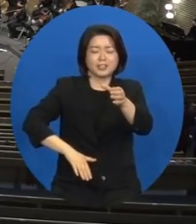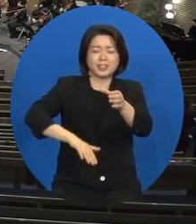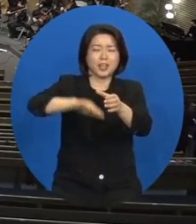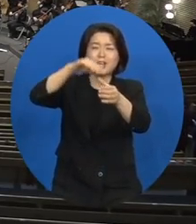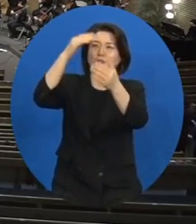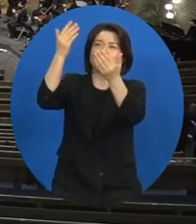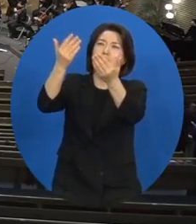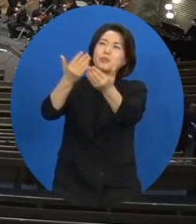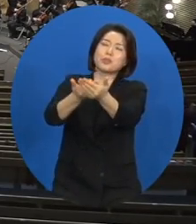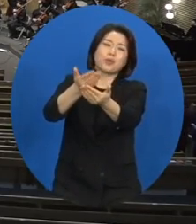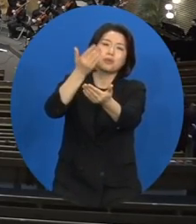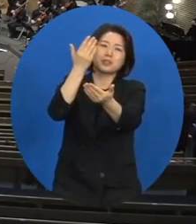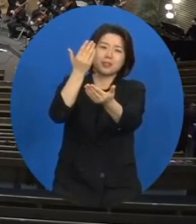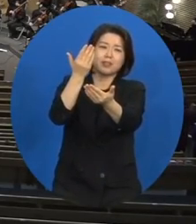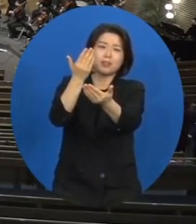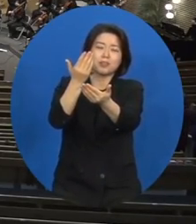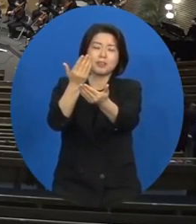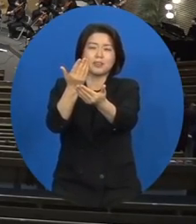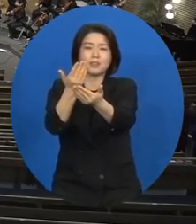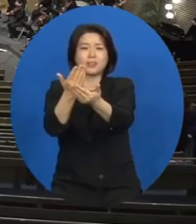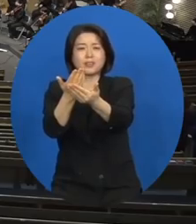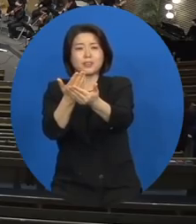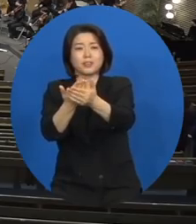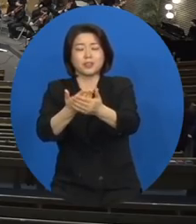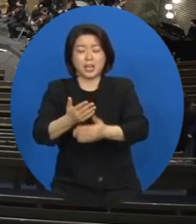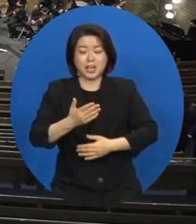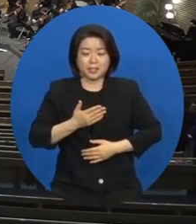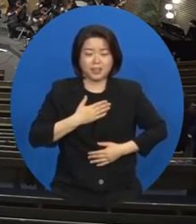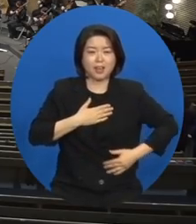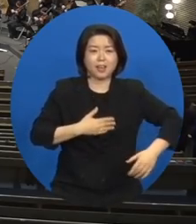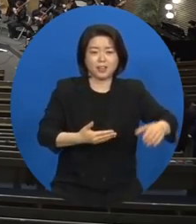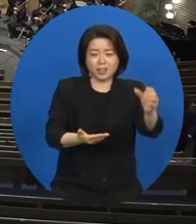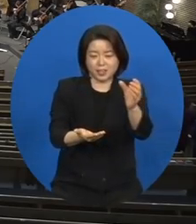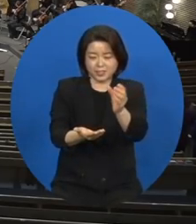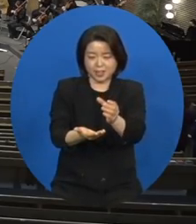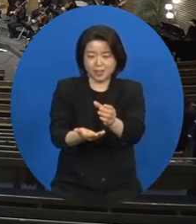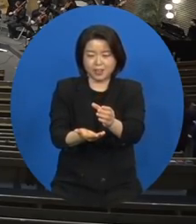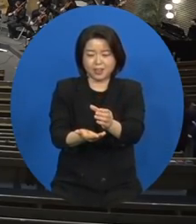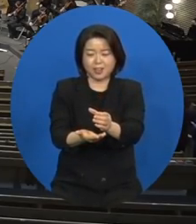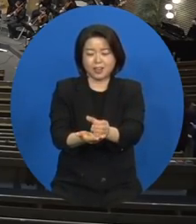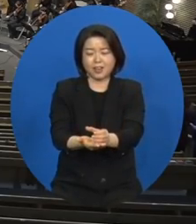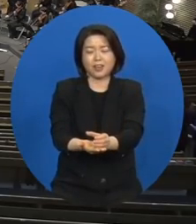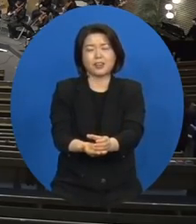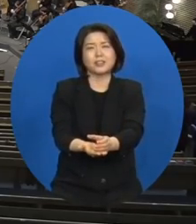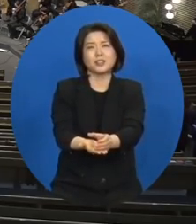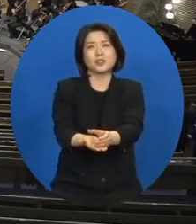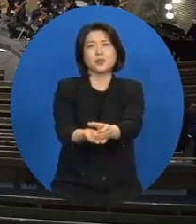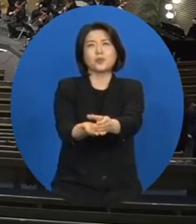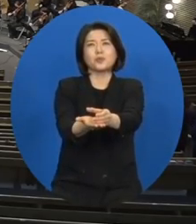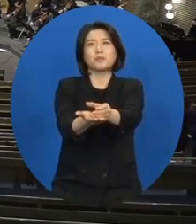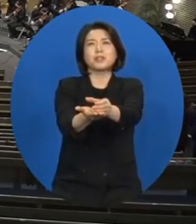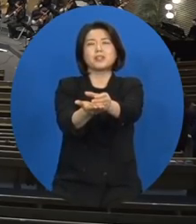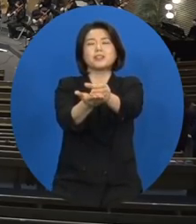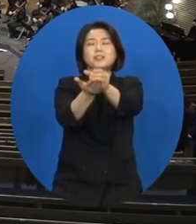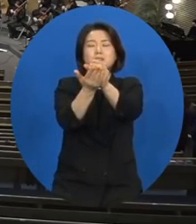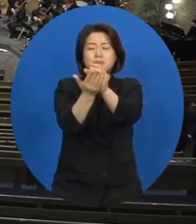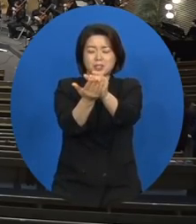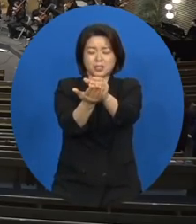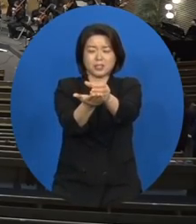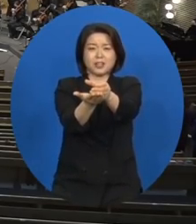제회 웃어서 어 나에게 잘 아 아 아 너 되게